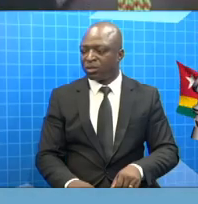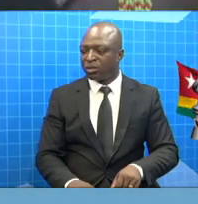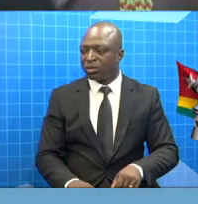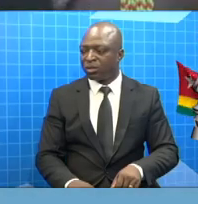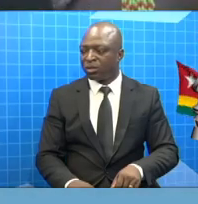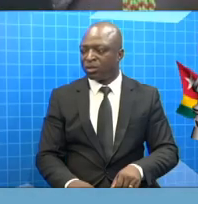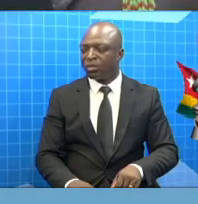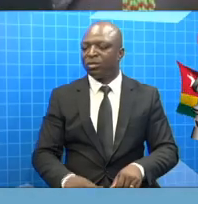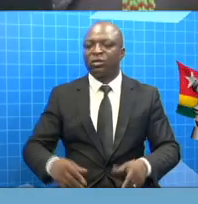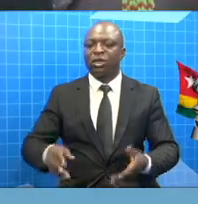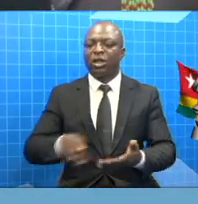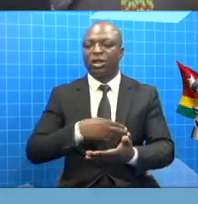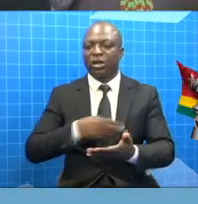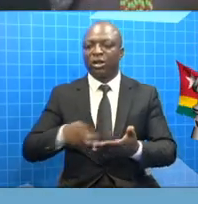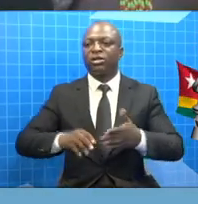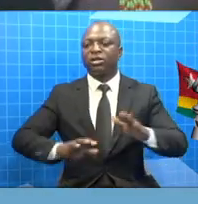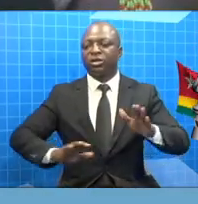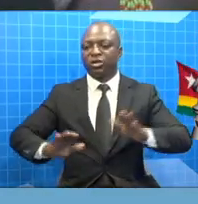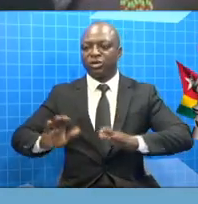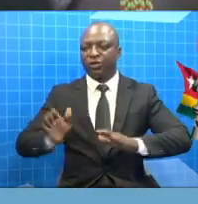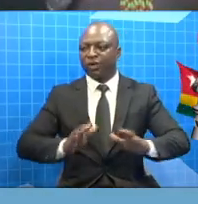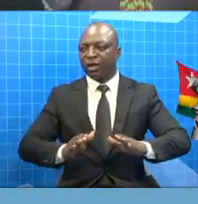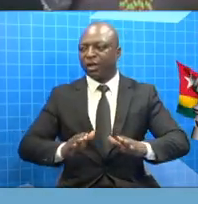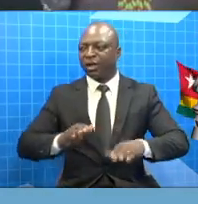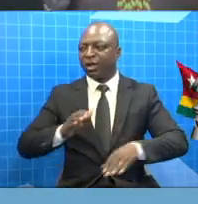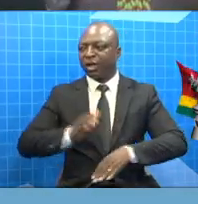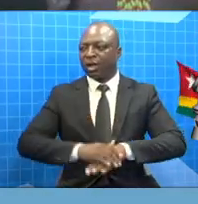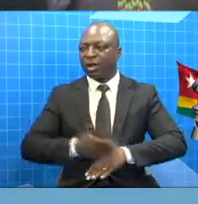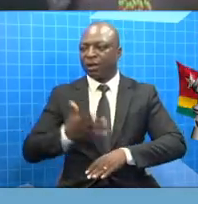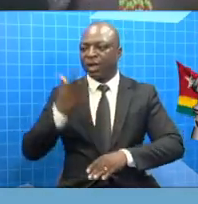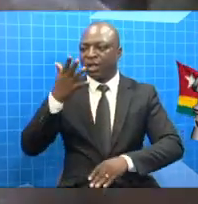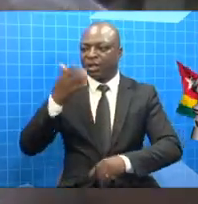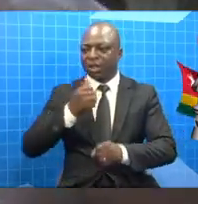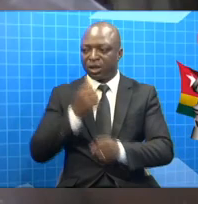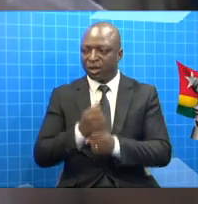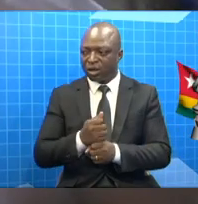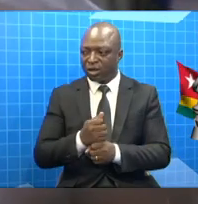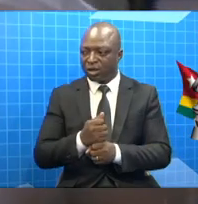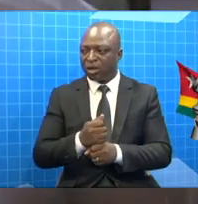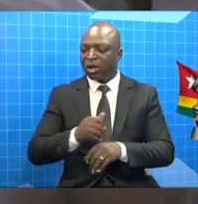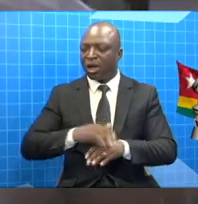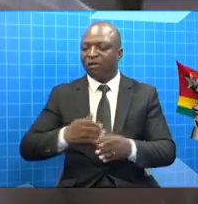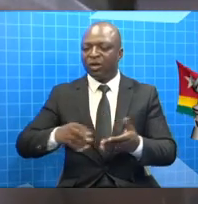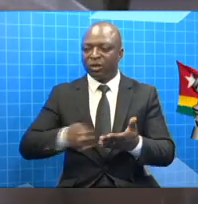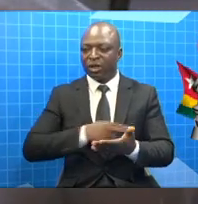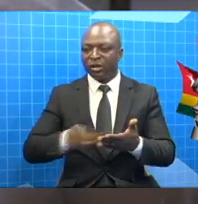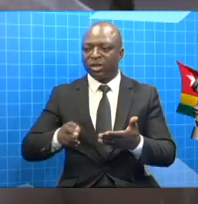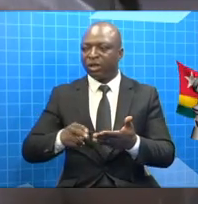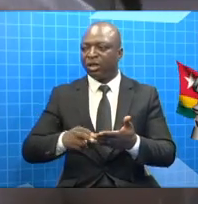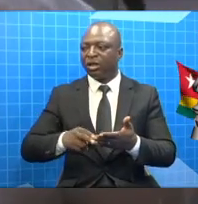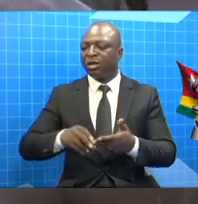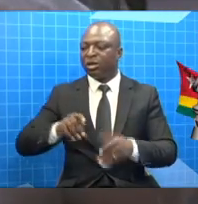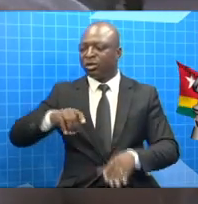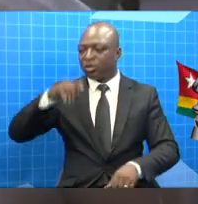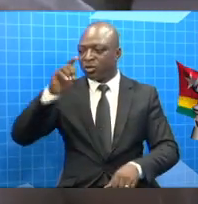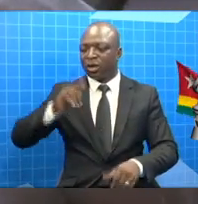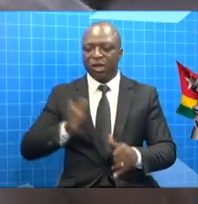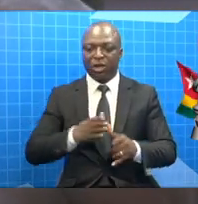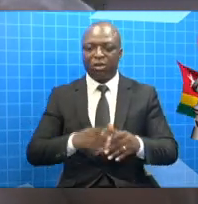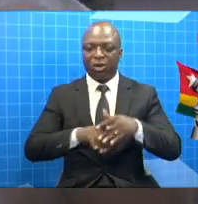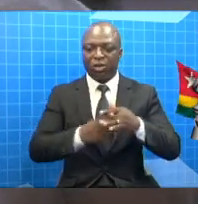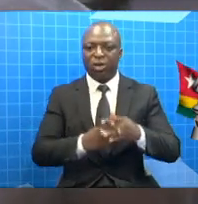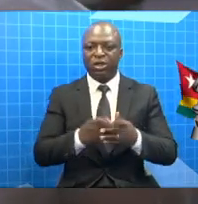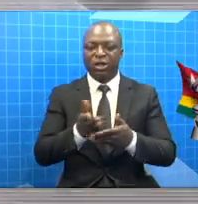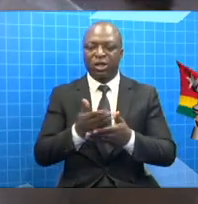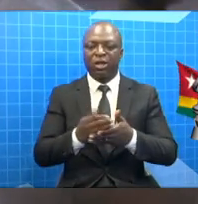La danse de Kondja se fait après 5 ans. Avant de danser Kondja, tu vas commencer